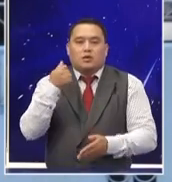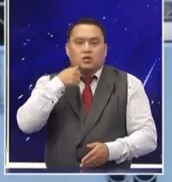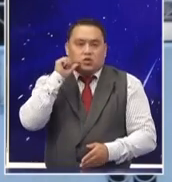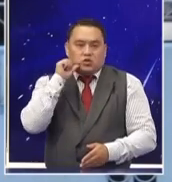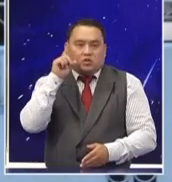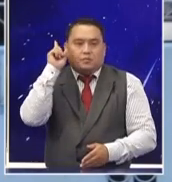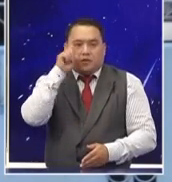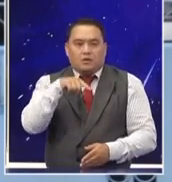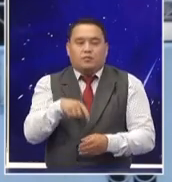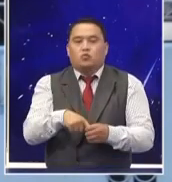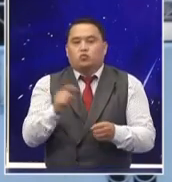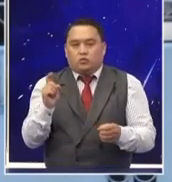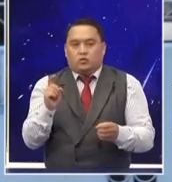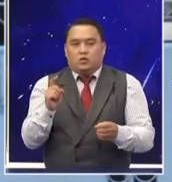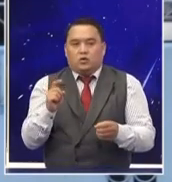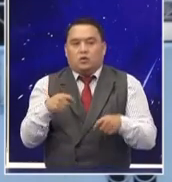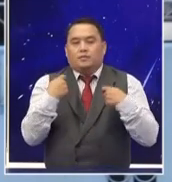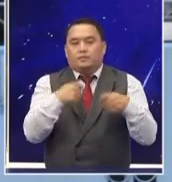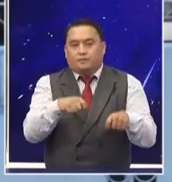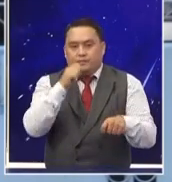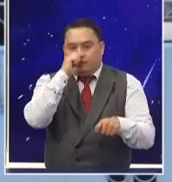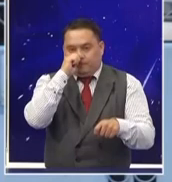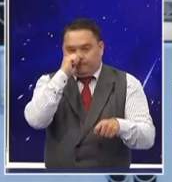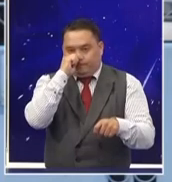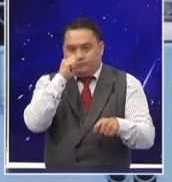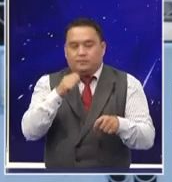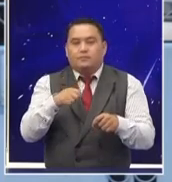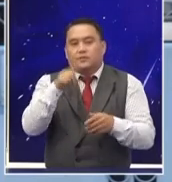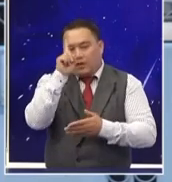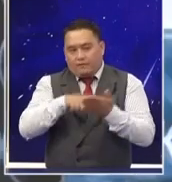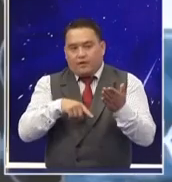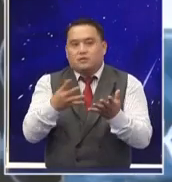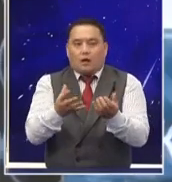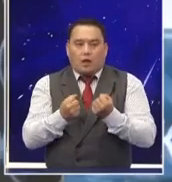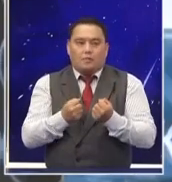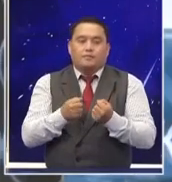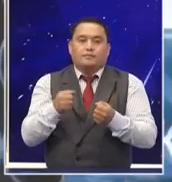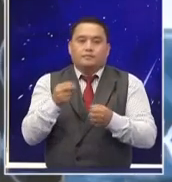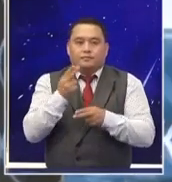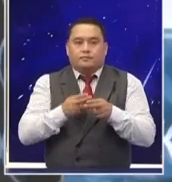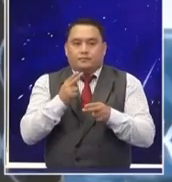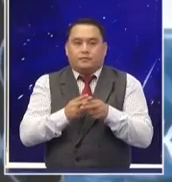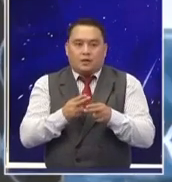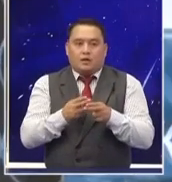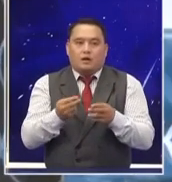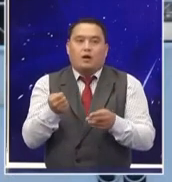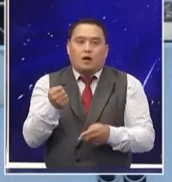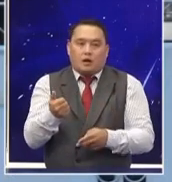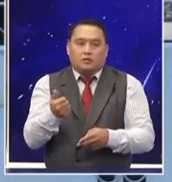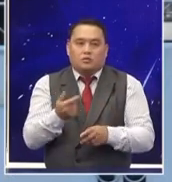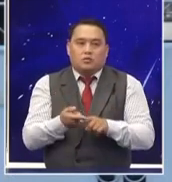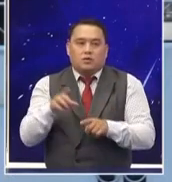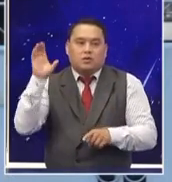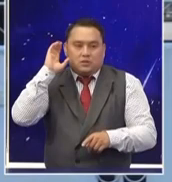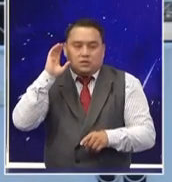сол учеттан шығарып, сол списай деп, ағамның атында болған доверенный салып, әкеліп өткіздік осында. Металлға апарайық десек, аз шығарады екен, осында